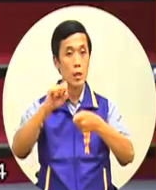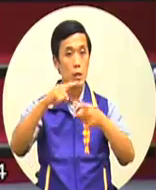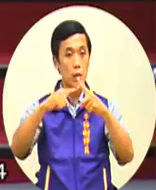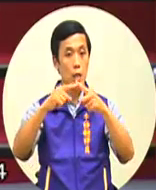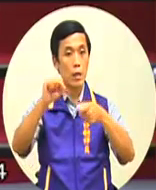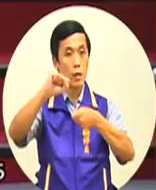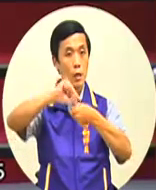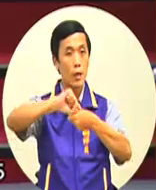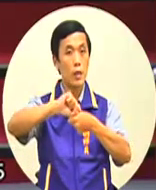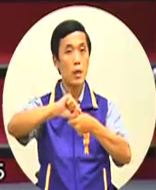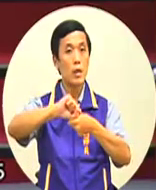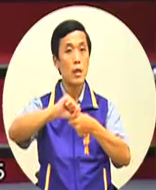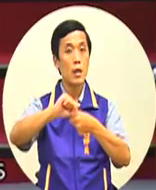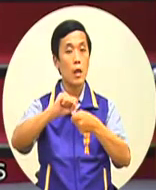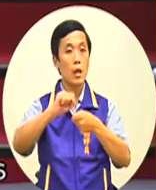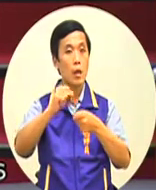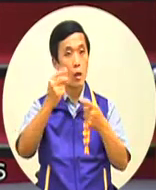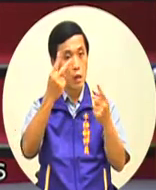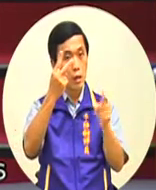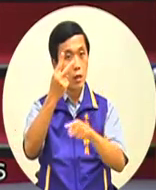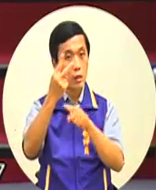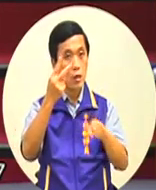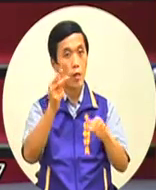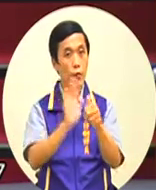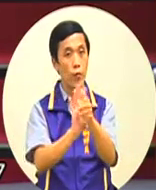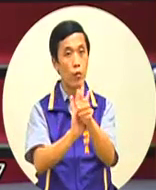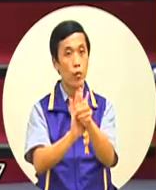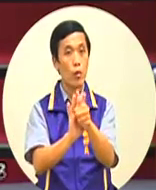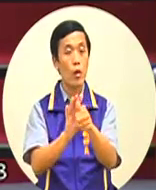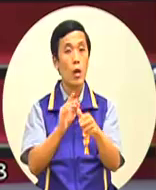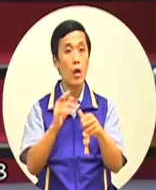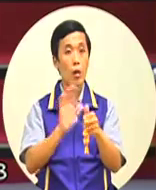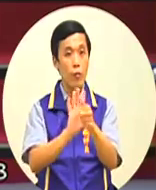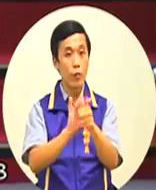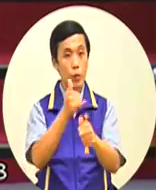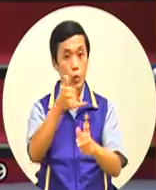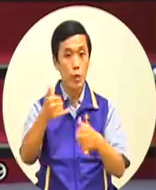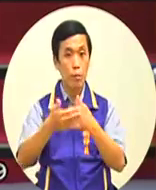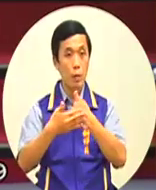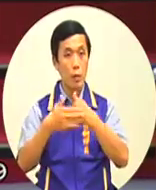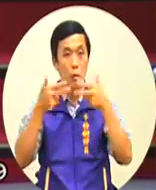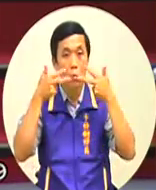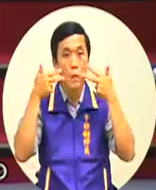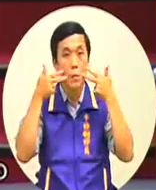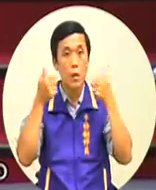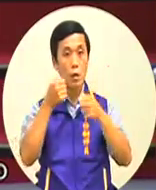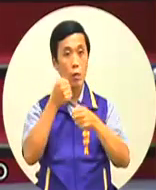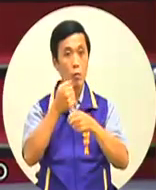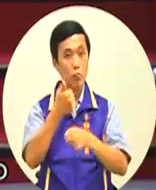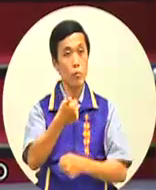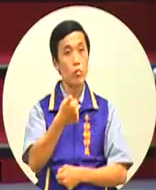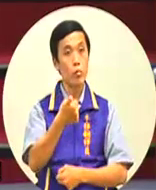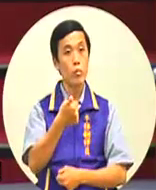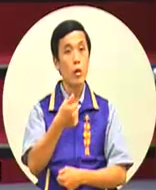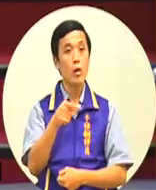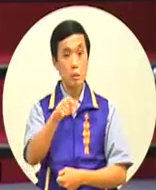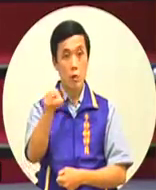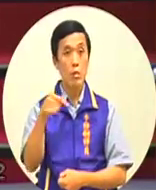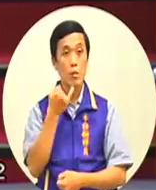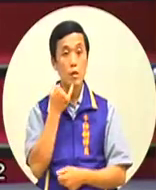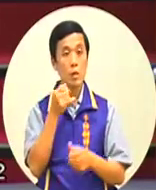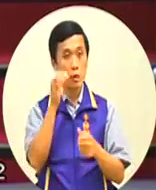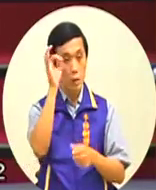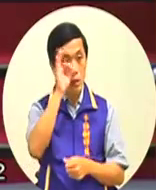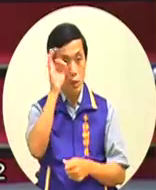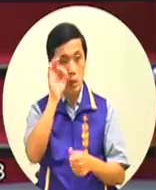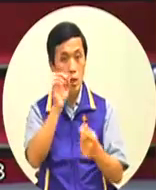员对我们原住民的这个工作是非常重要，因为他可以直接找个案面